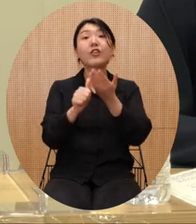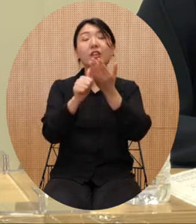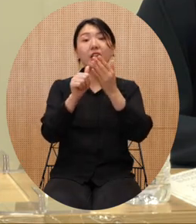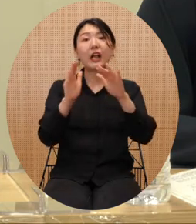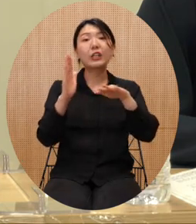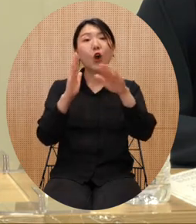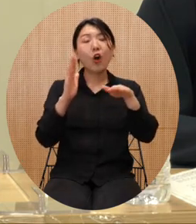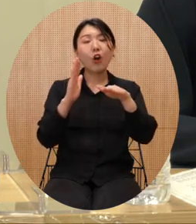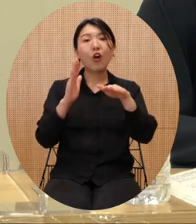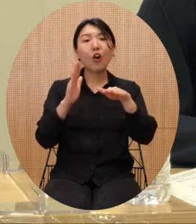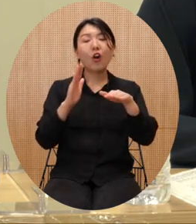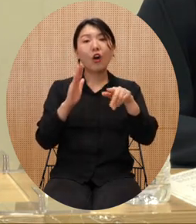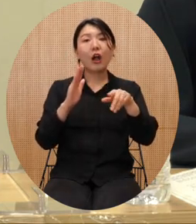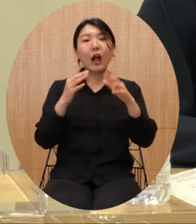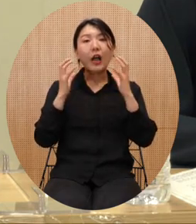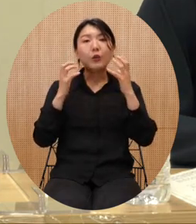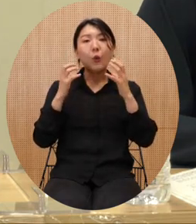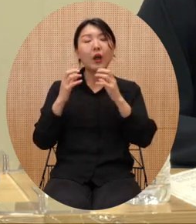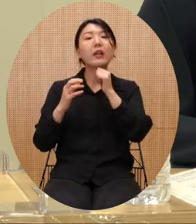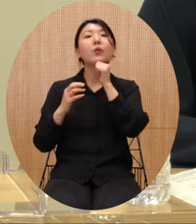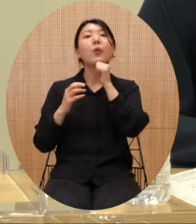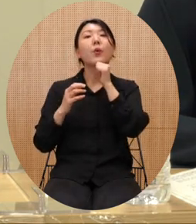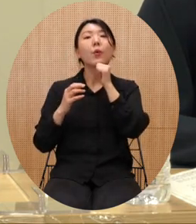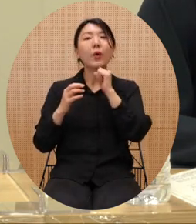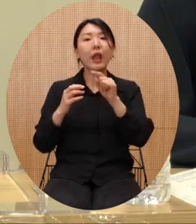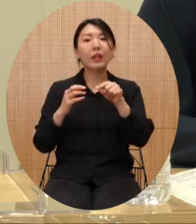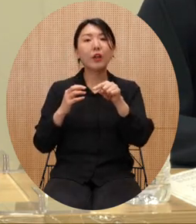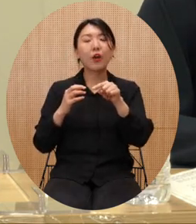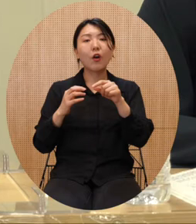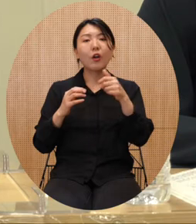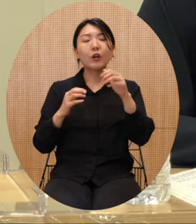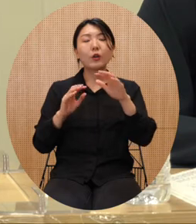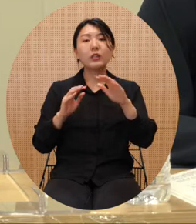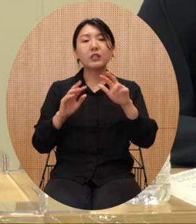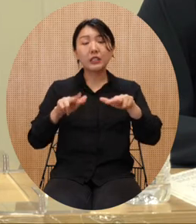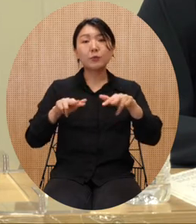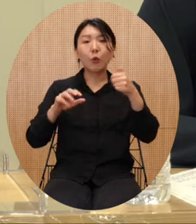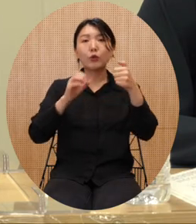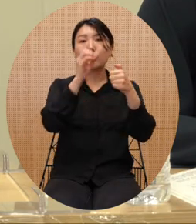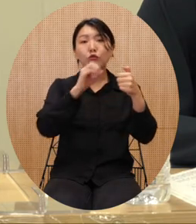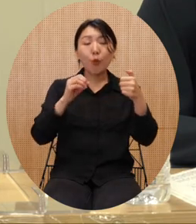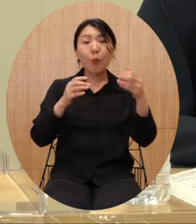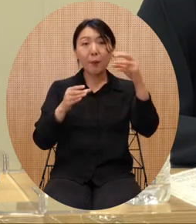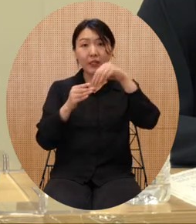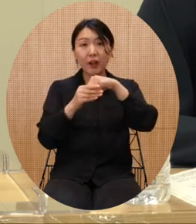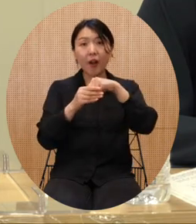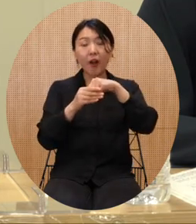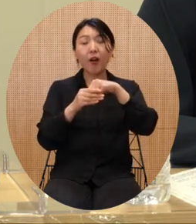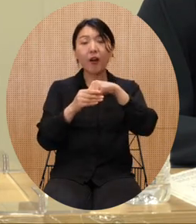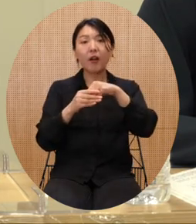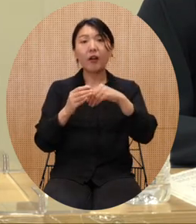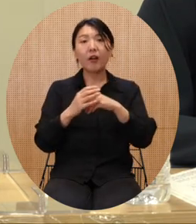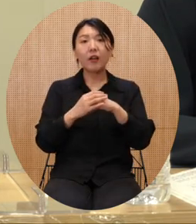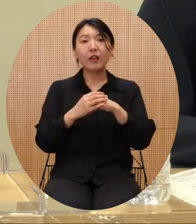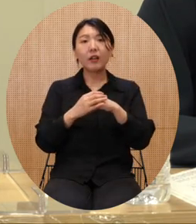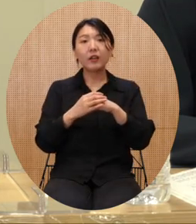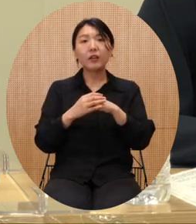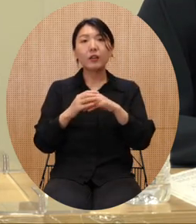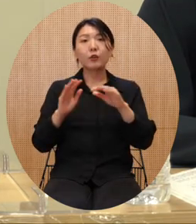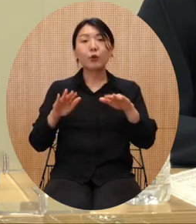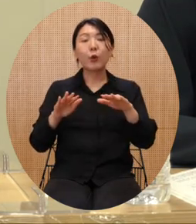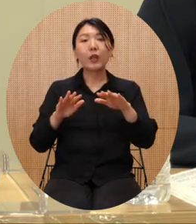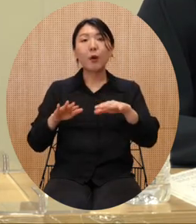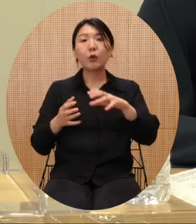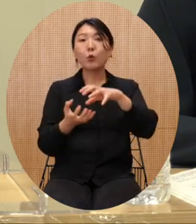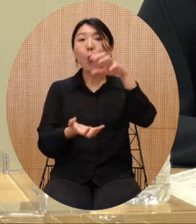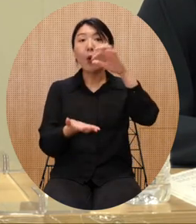한부모 가정이 이제 아동 빈곤 주거에서 이제 거의 50% 가깝게 한부모 가정이 나타난다는 그런 부분을 저도 이번